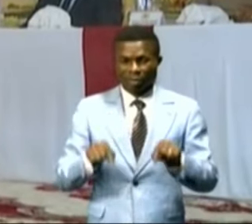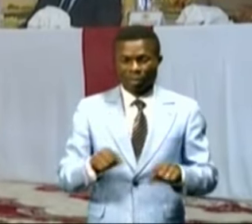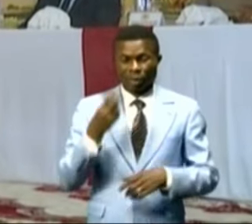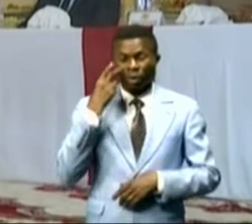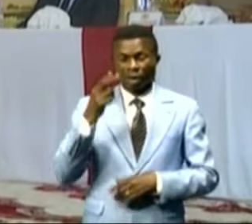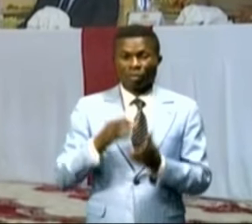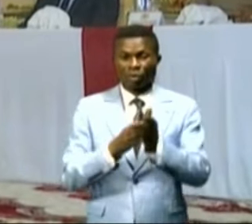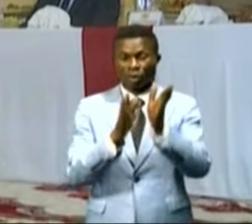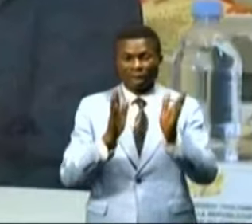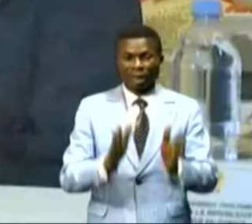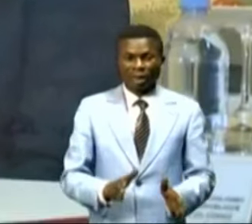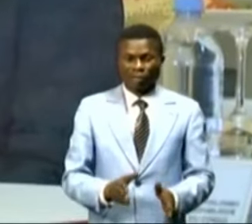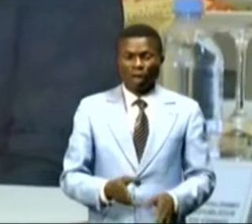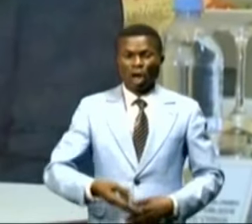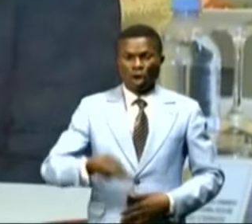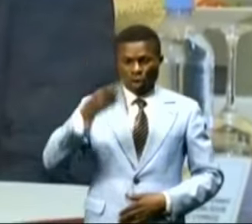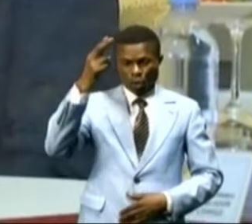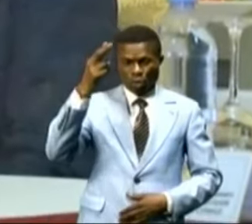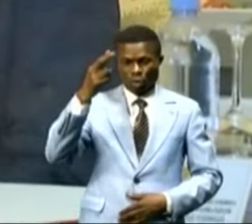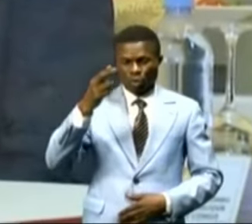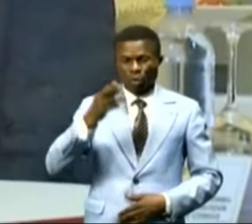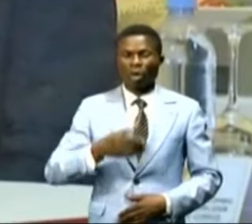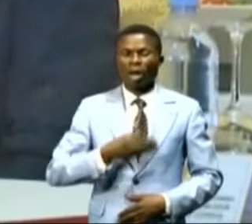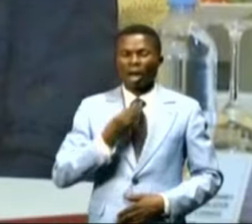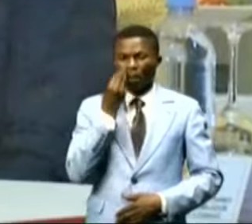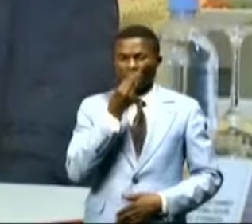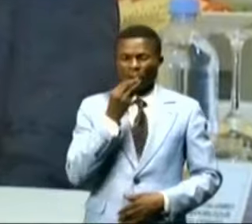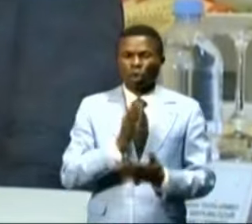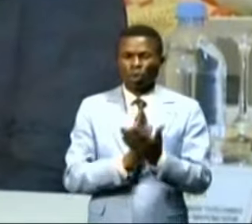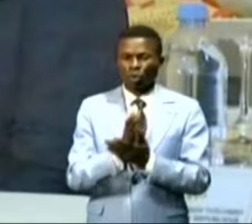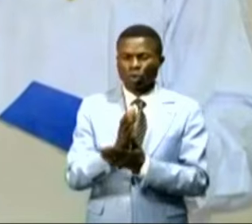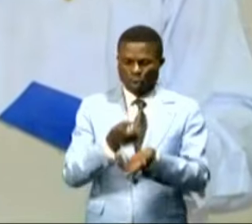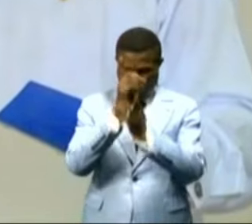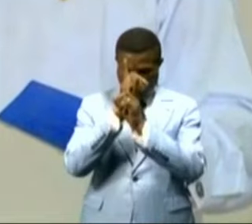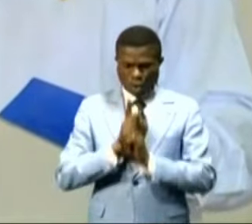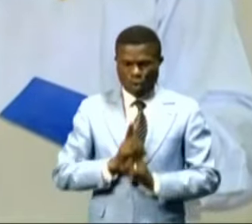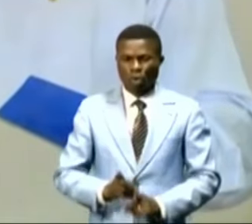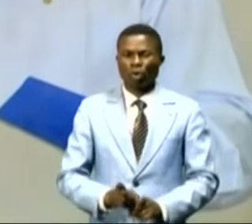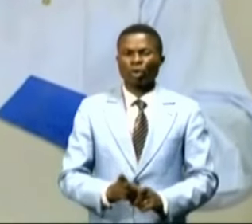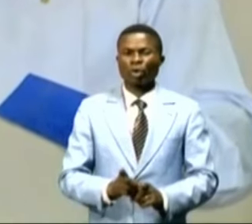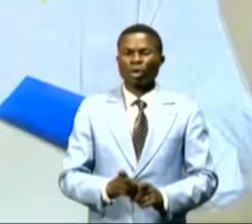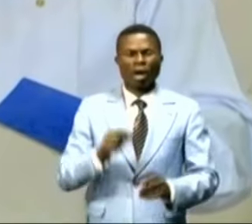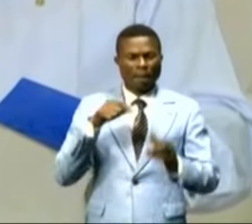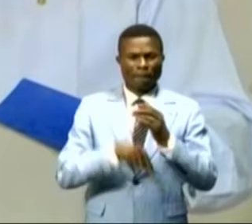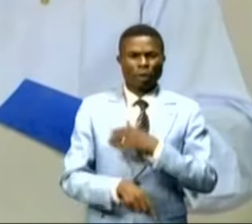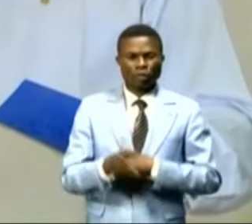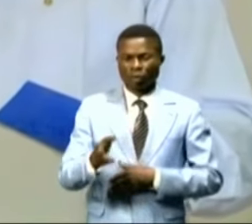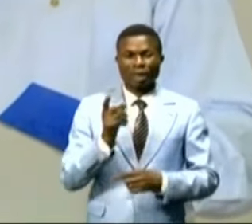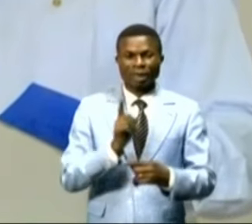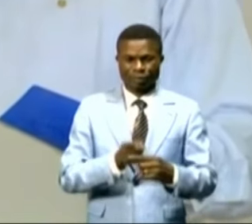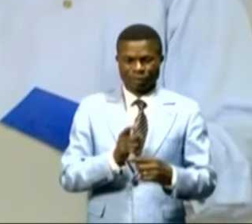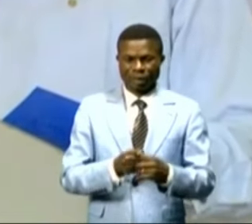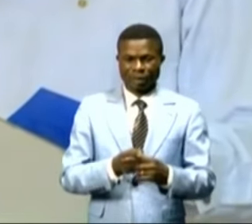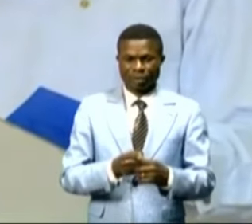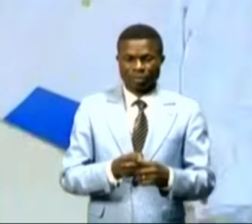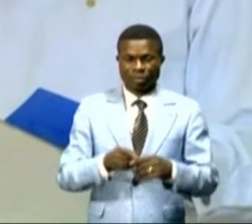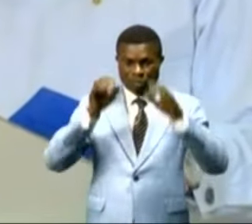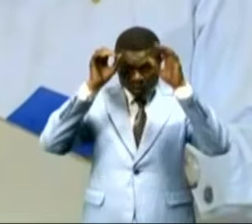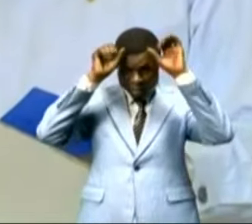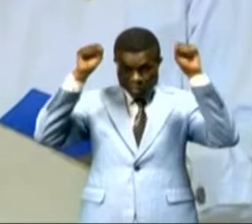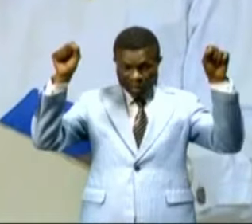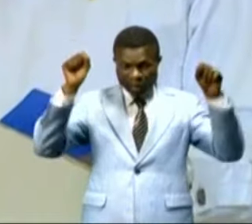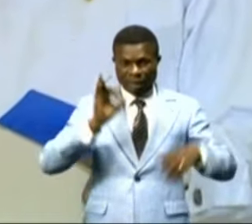leaders imbus d'une sincérité et d'une humanité profonde. Le président